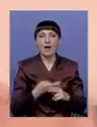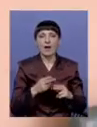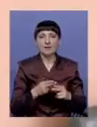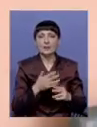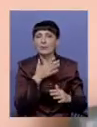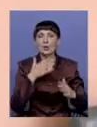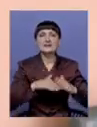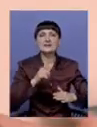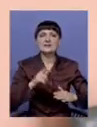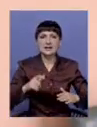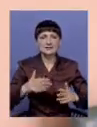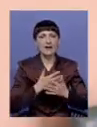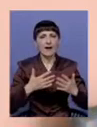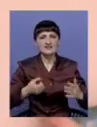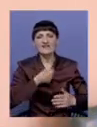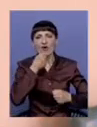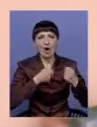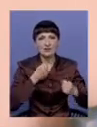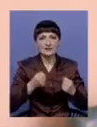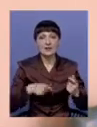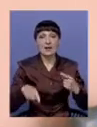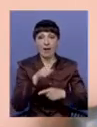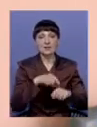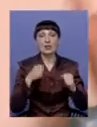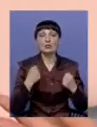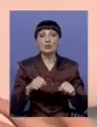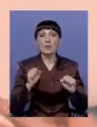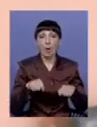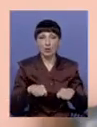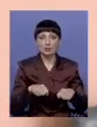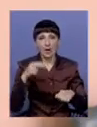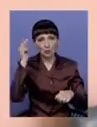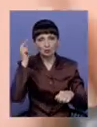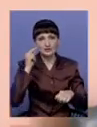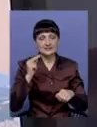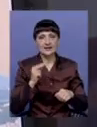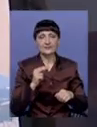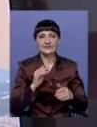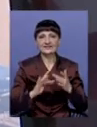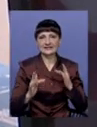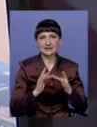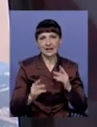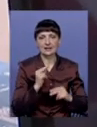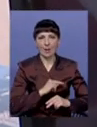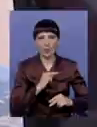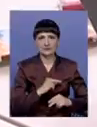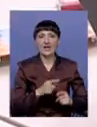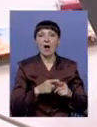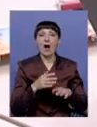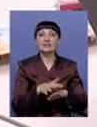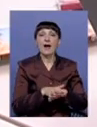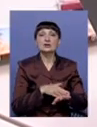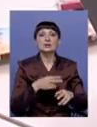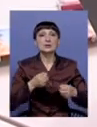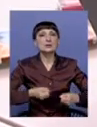количество специалистов разных возрастов и тогда они могут уже наработать себя в дет что сфере продлять ли дистанционке до конца